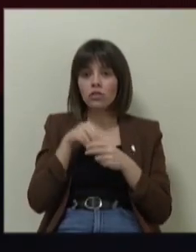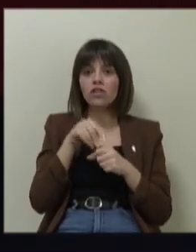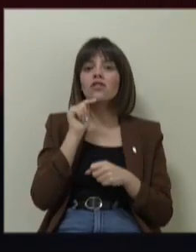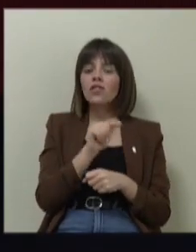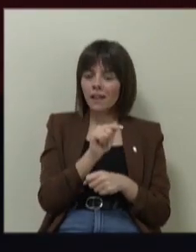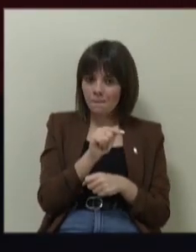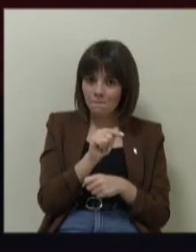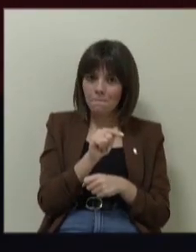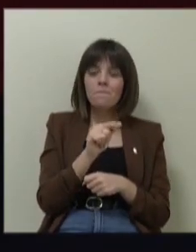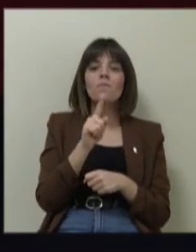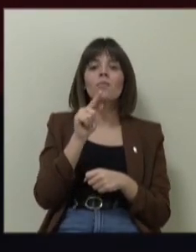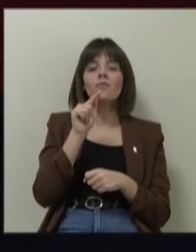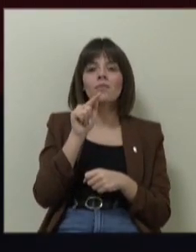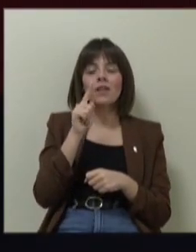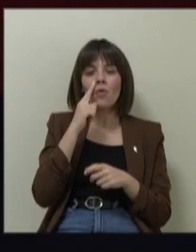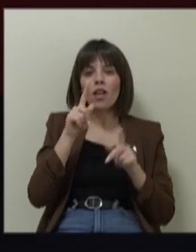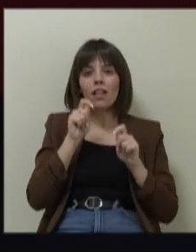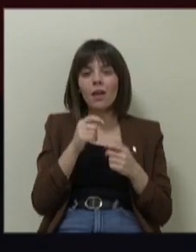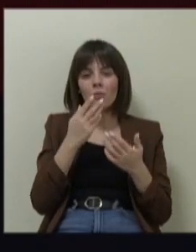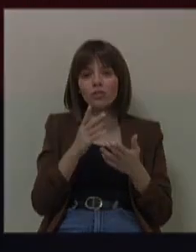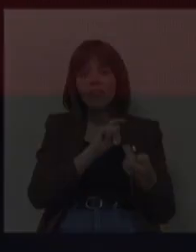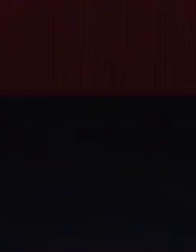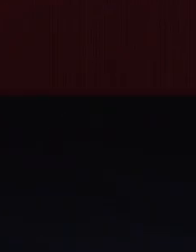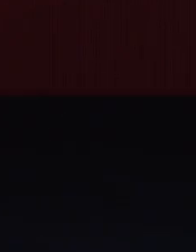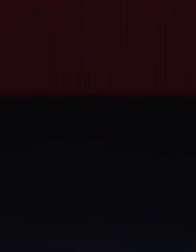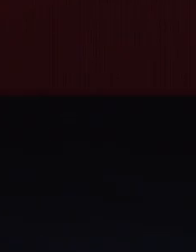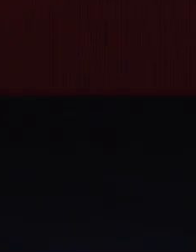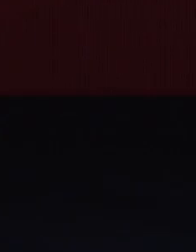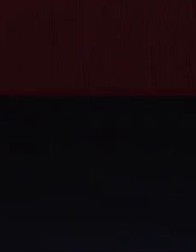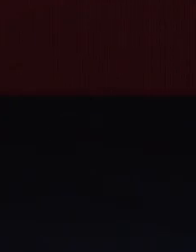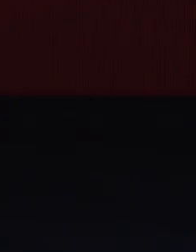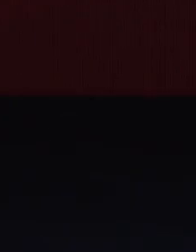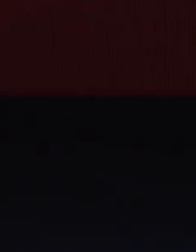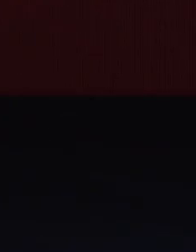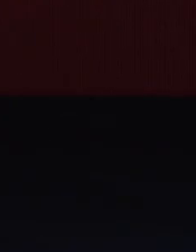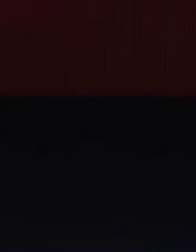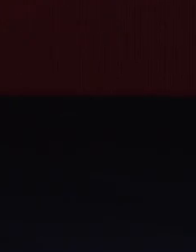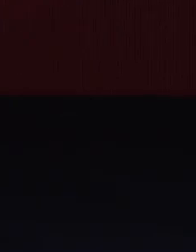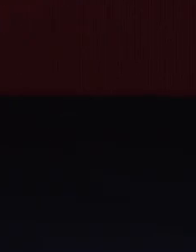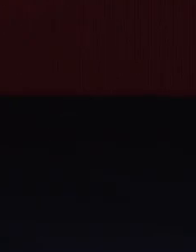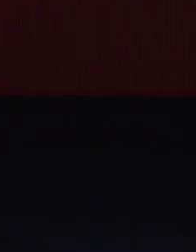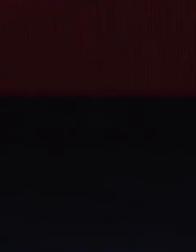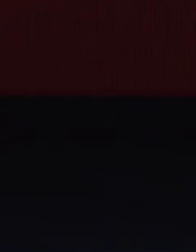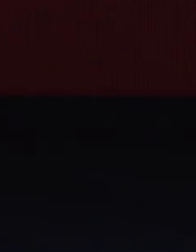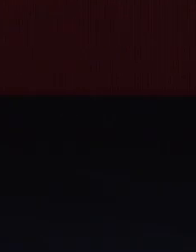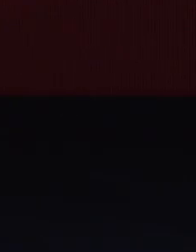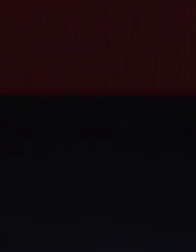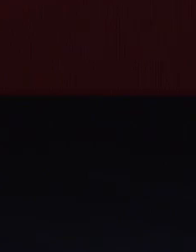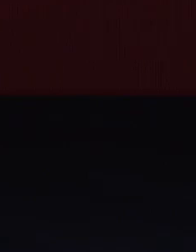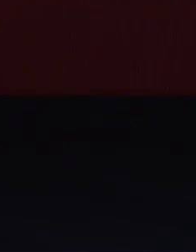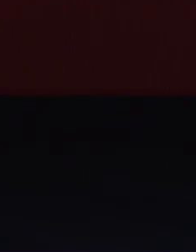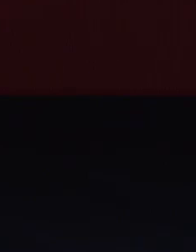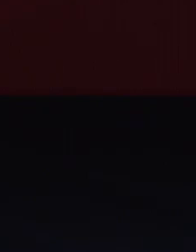Afrika'daki iklimi, oradaki canlıları da tetikliyoruz, değiştiriyoruz. İnsanlığın eriştiği bu durum inanılmaz bir güç. Ve bu